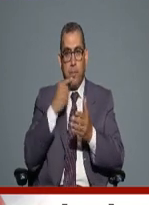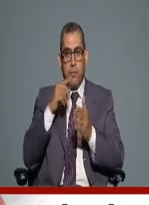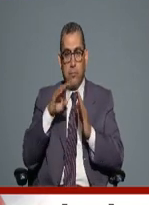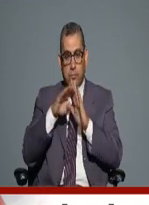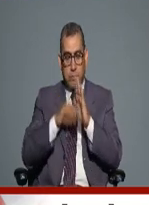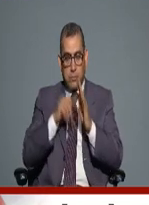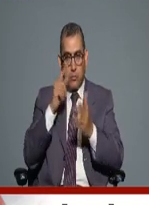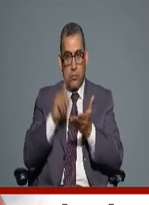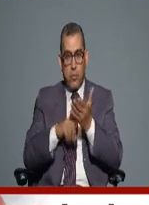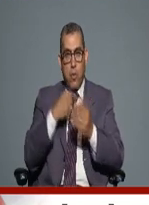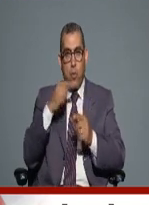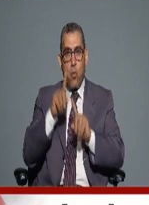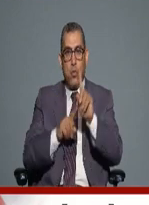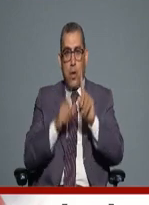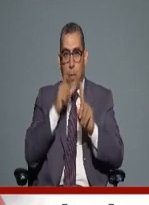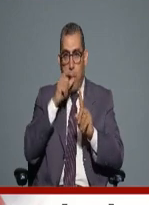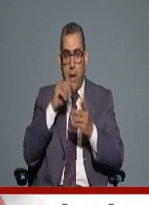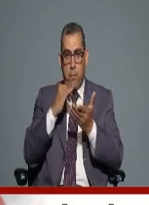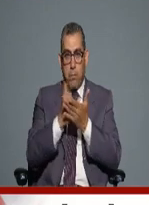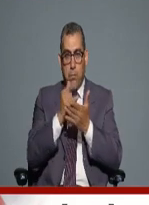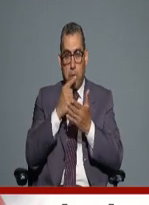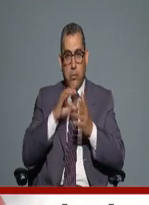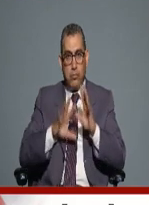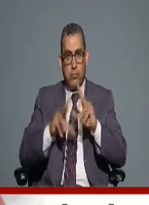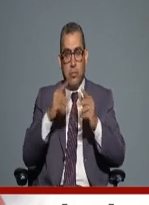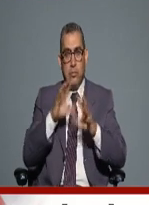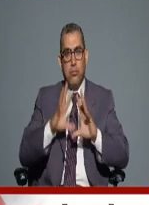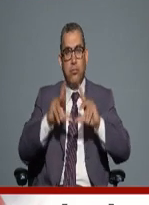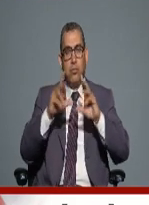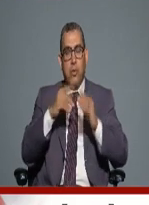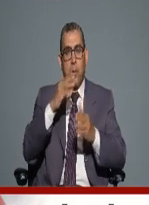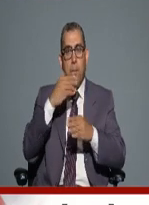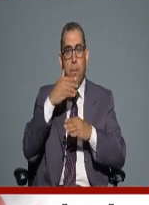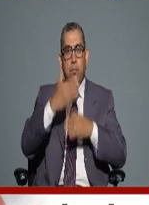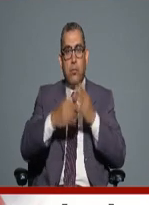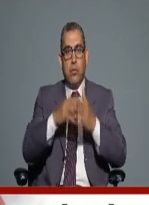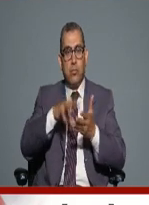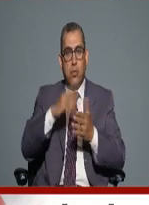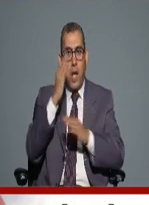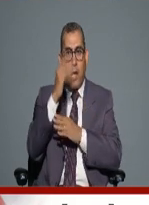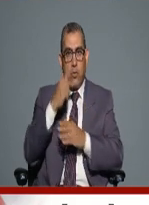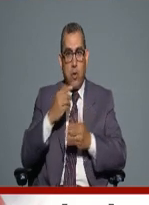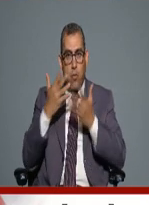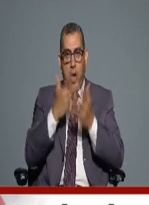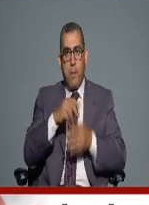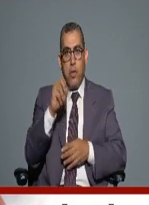وزارة الموارد المائية والري وهو تطوير المنشآت الرئيسية كلفنا